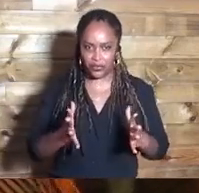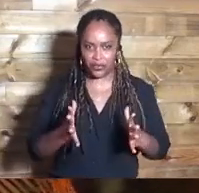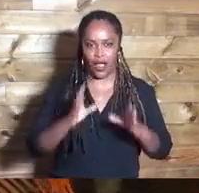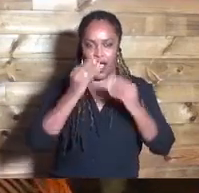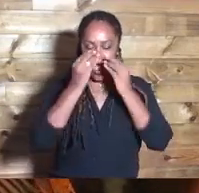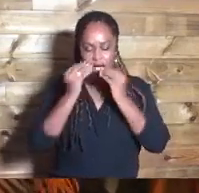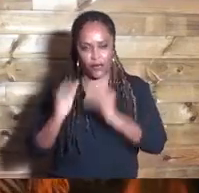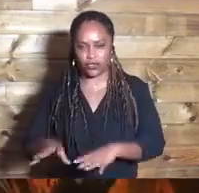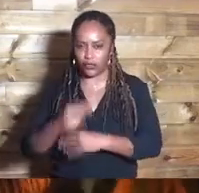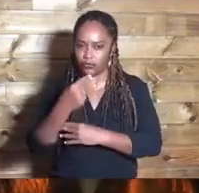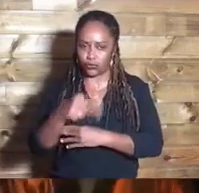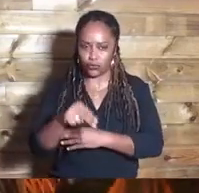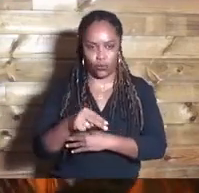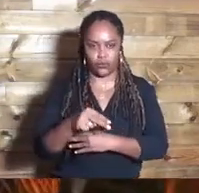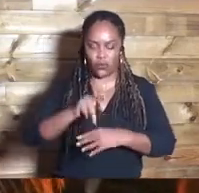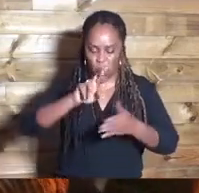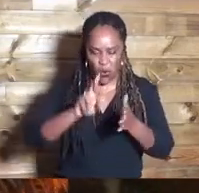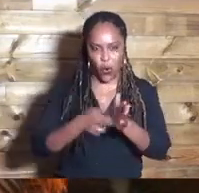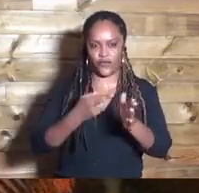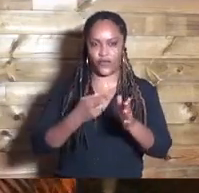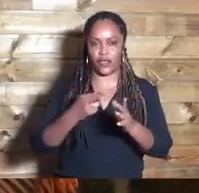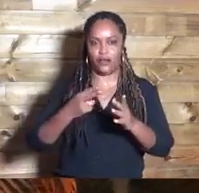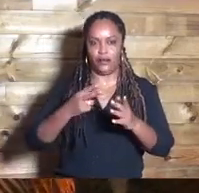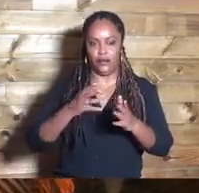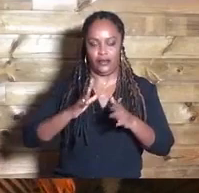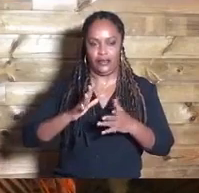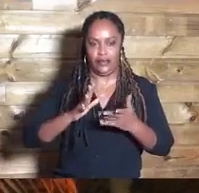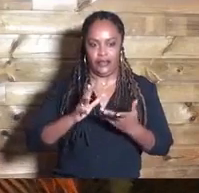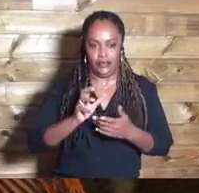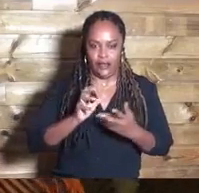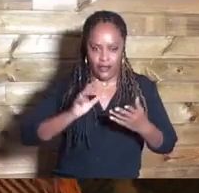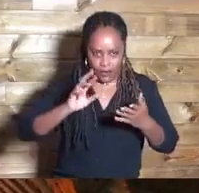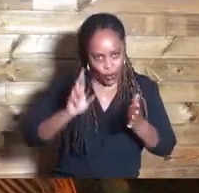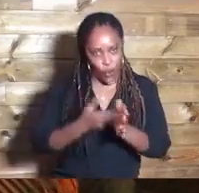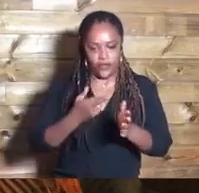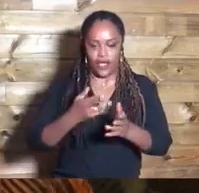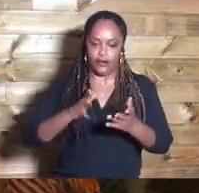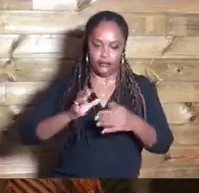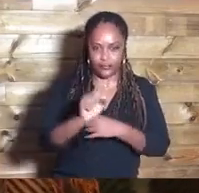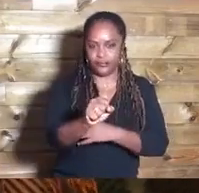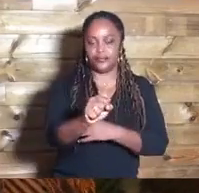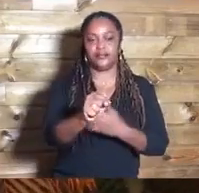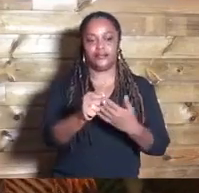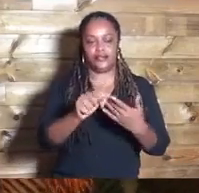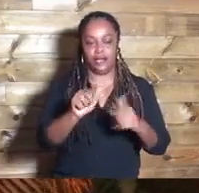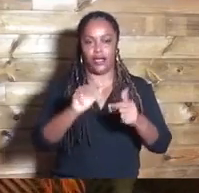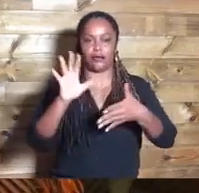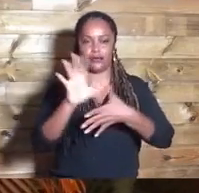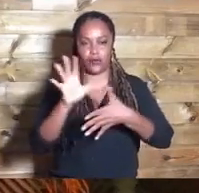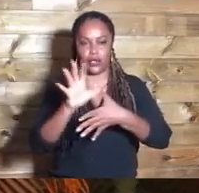pas, nous sommes repartis à la conquête des Guadeloupéens. Un